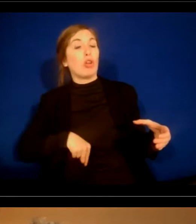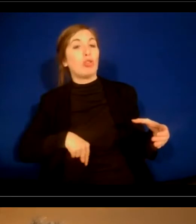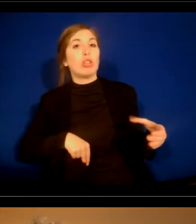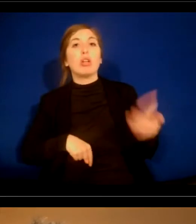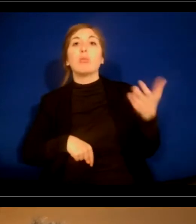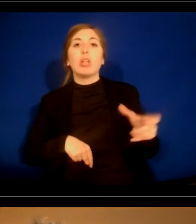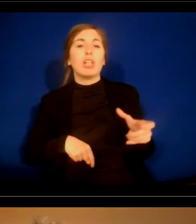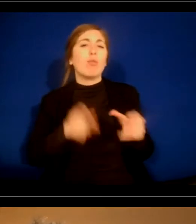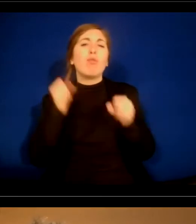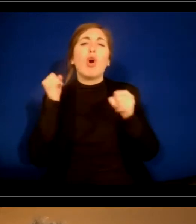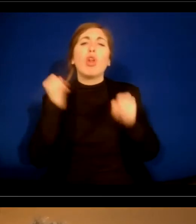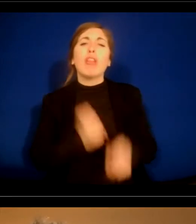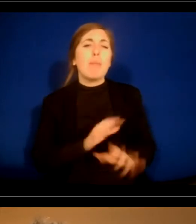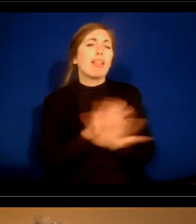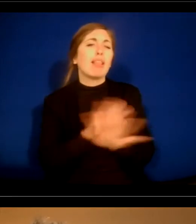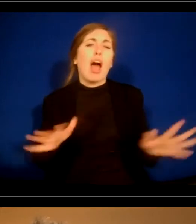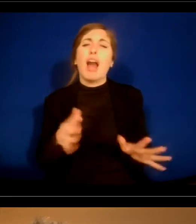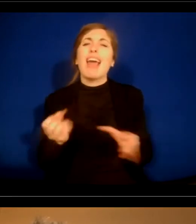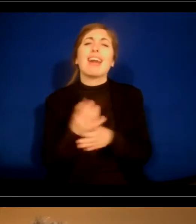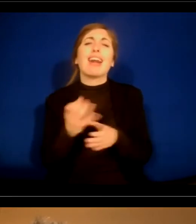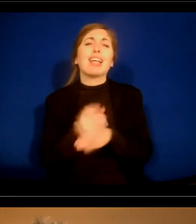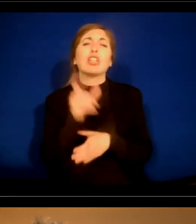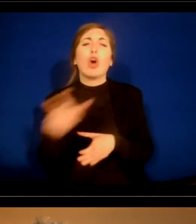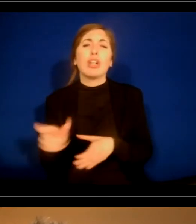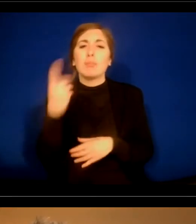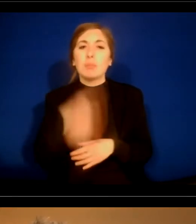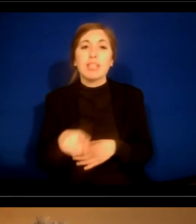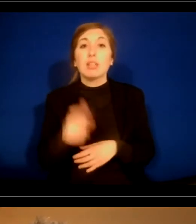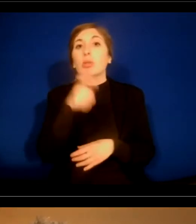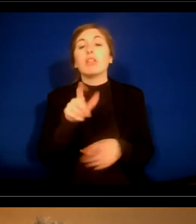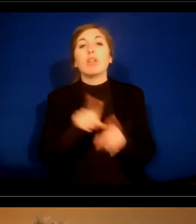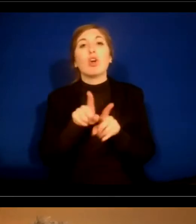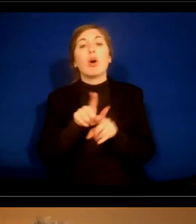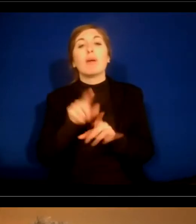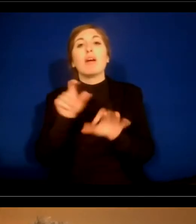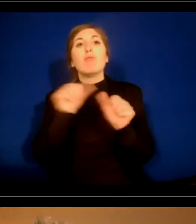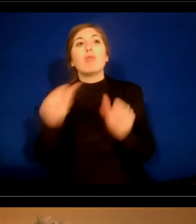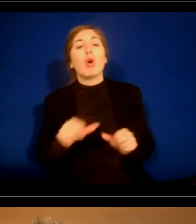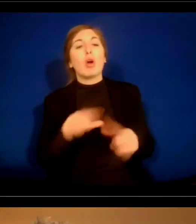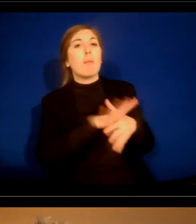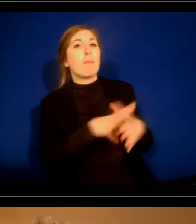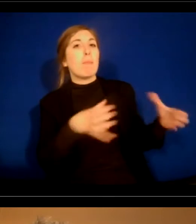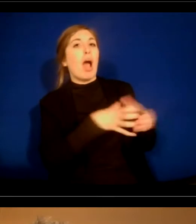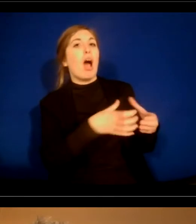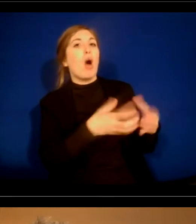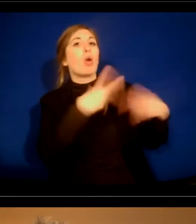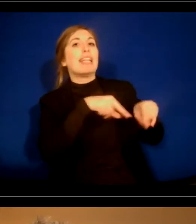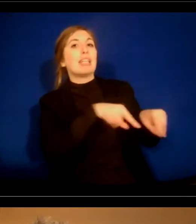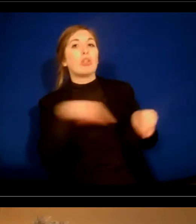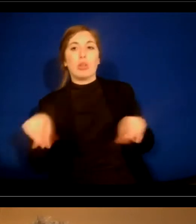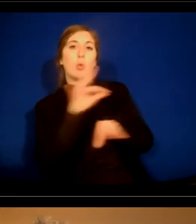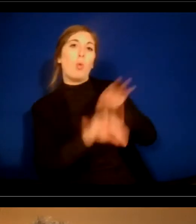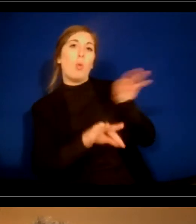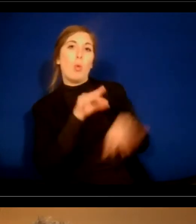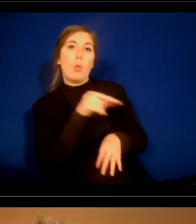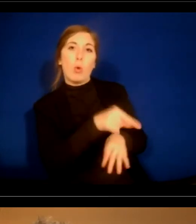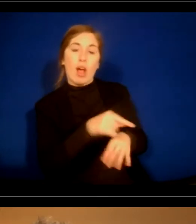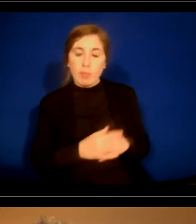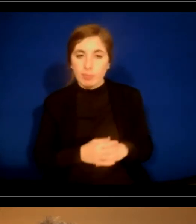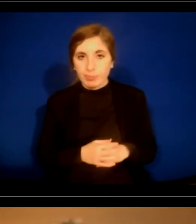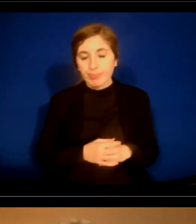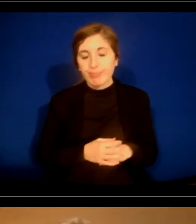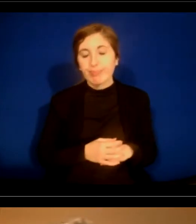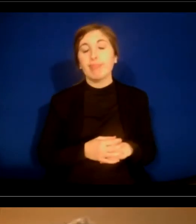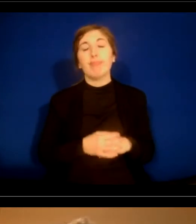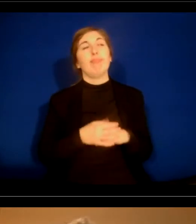risorsa ci sia, come proprio come duty of care dell'organizzazione. Quindi, ecco, questo aspetto ci ha